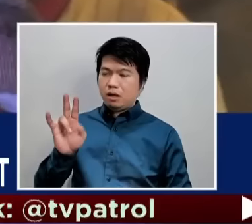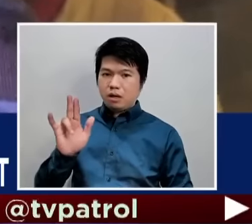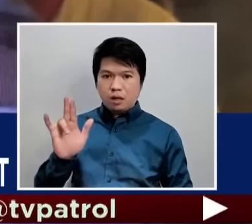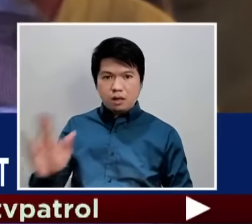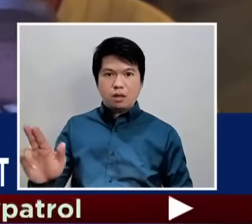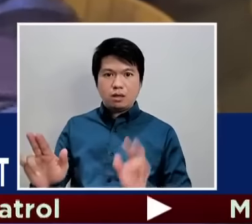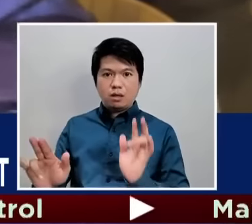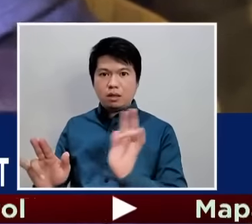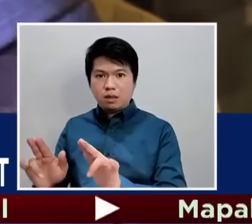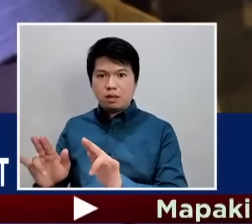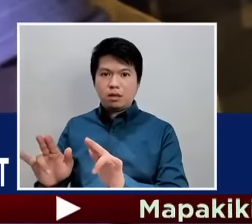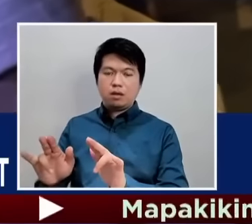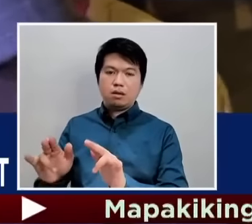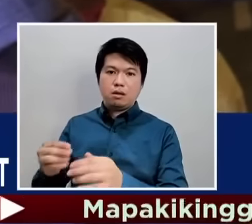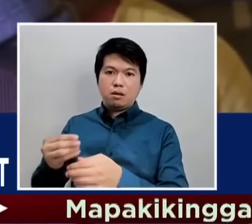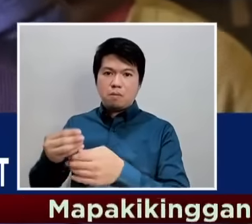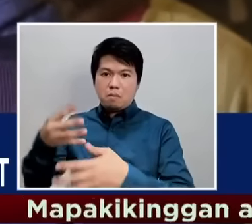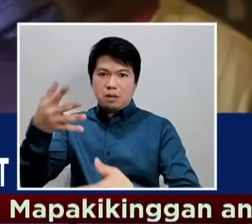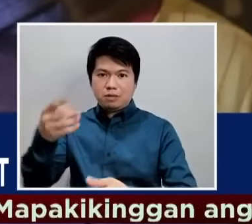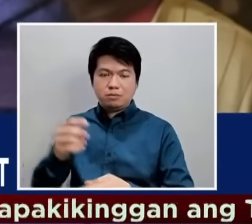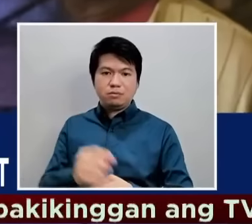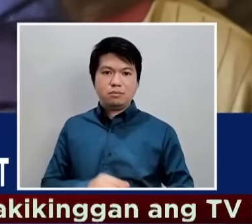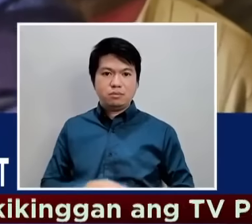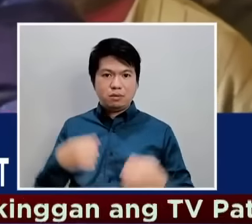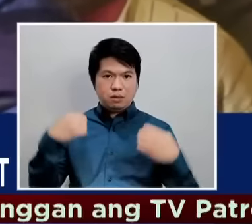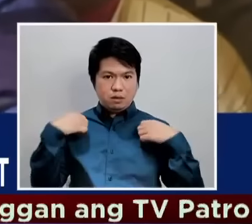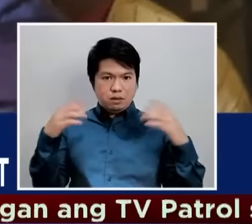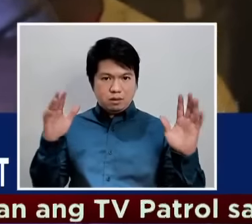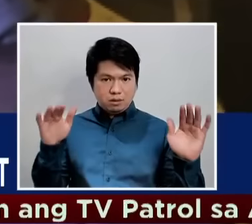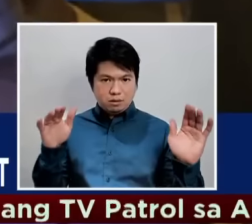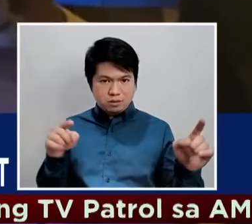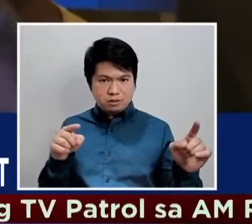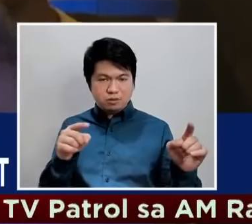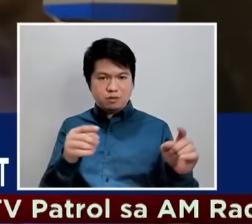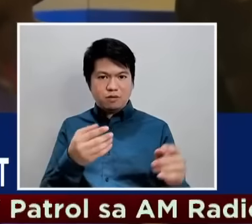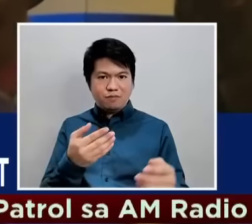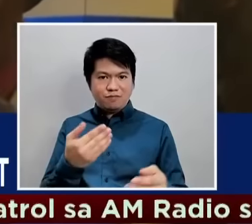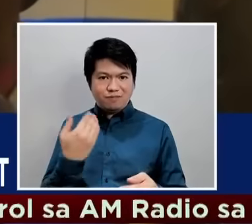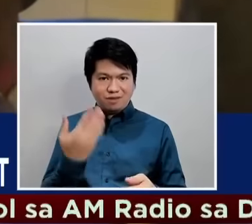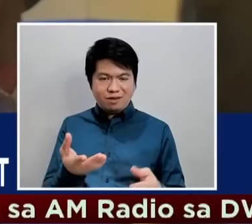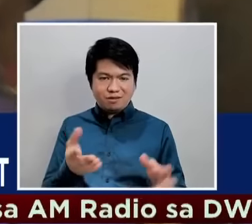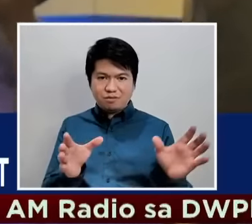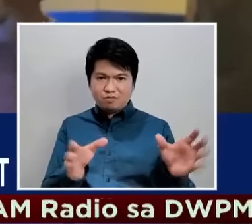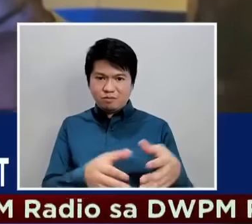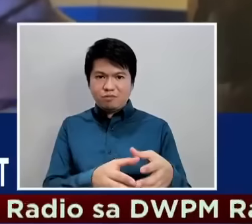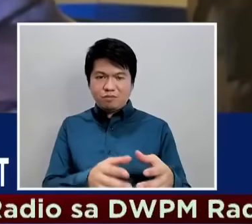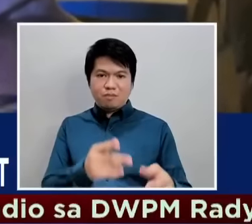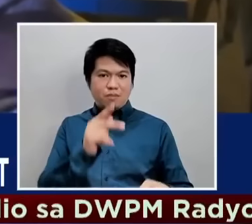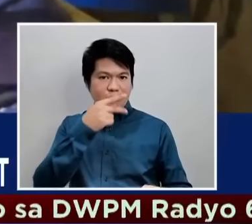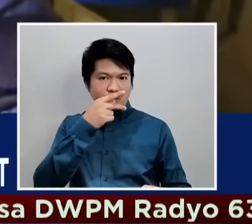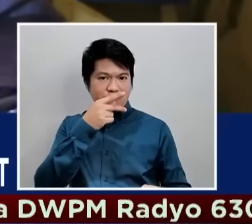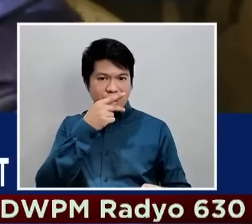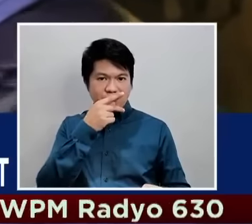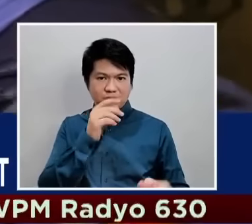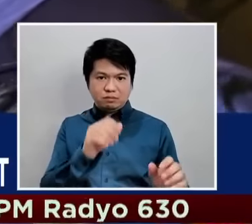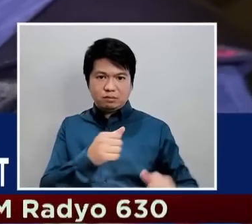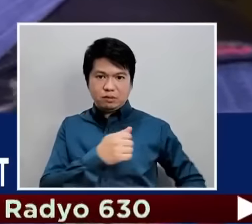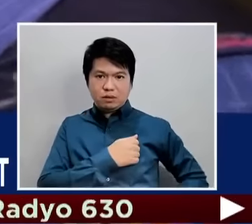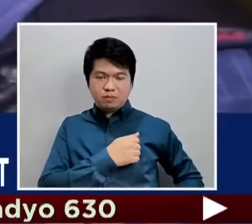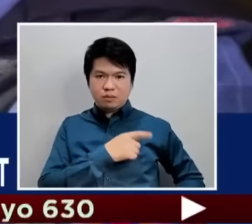sinasabing Angels of Death, ang umano'y private army na ginagamit ng KOJC para takutin ang mga biktima